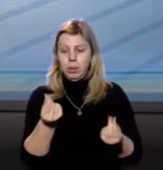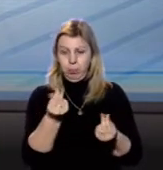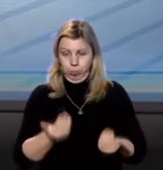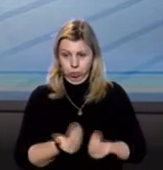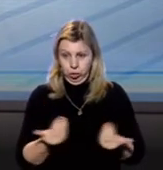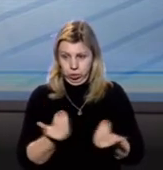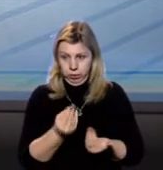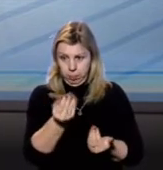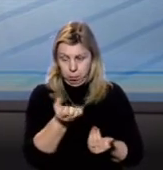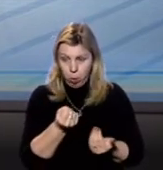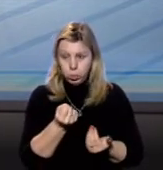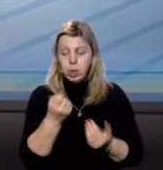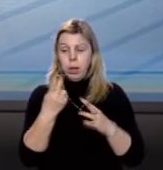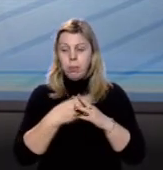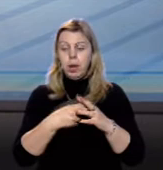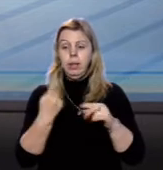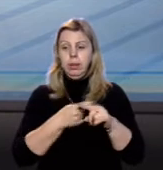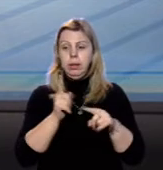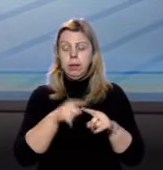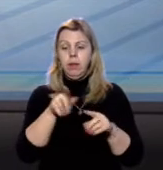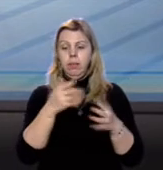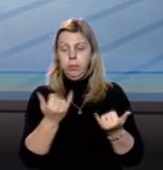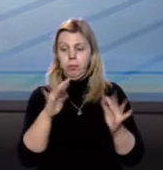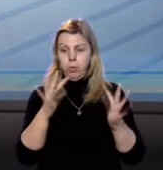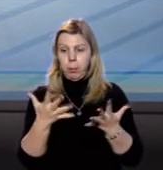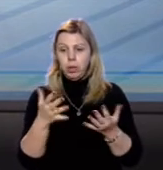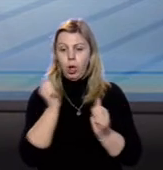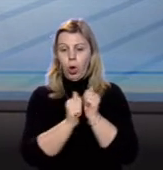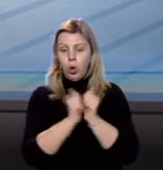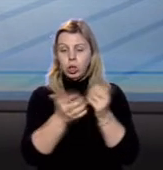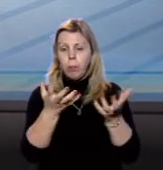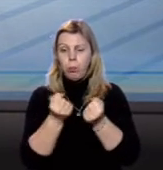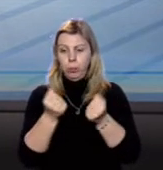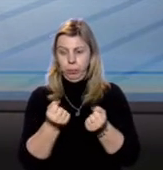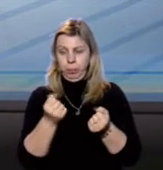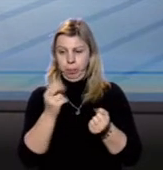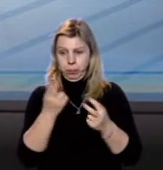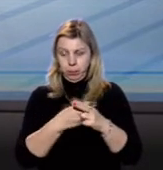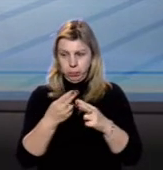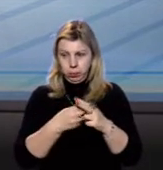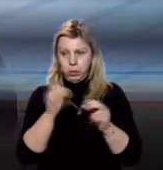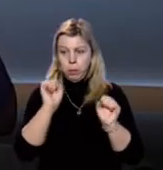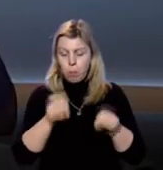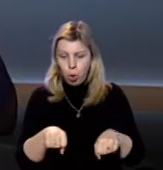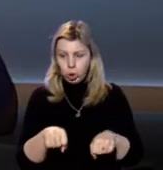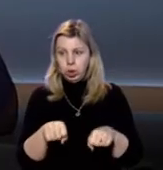готівковий механізм розрахунку за пільги, то в даному випадку кожен одержувач пільги чи субсидії